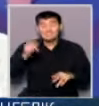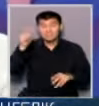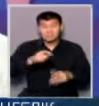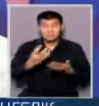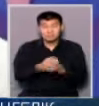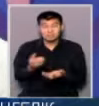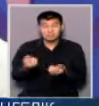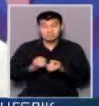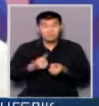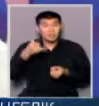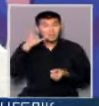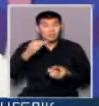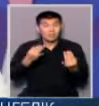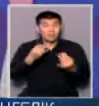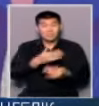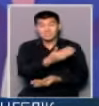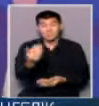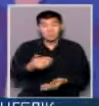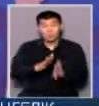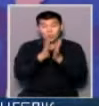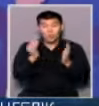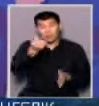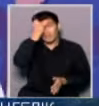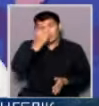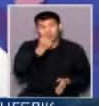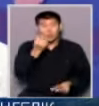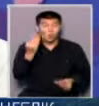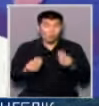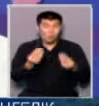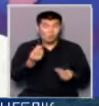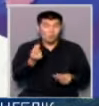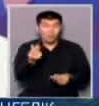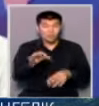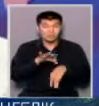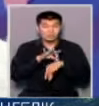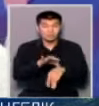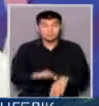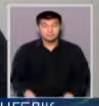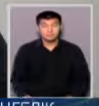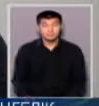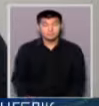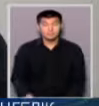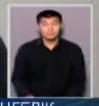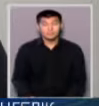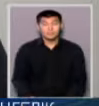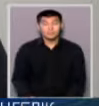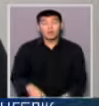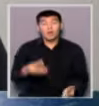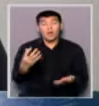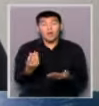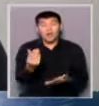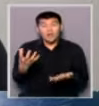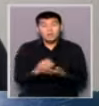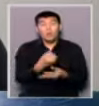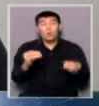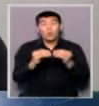қазір. Телефон соқты. Сіздерге көп рахмет, осындай ұтыс ұйымдастырып жатқандарыңызға. Ұтыске ие болған